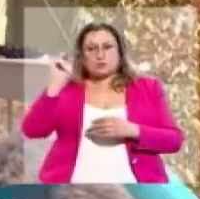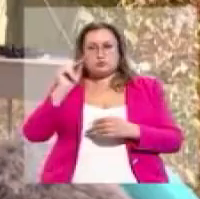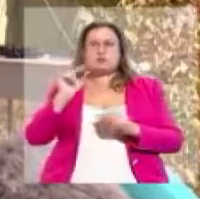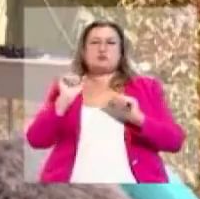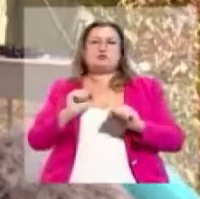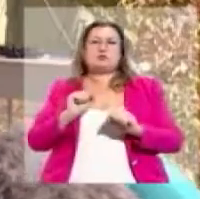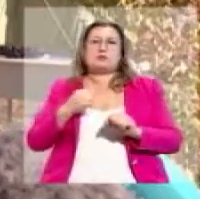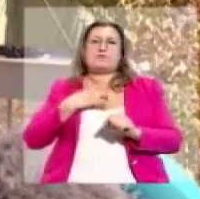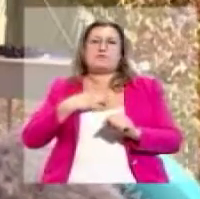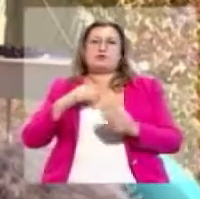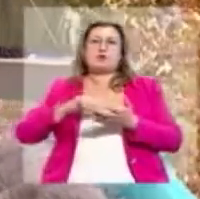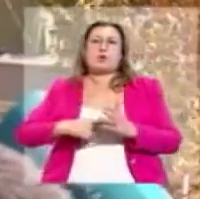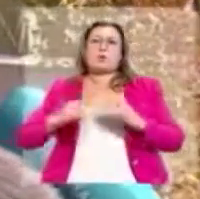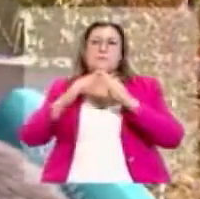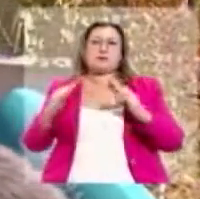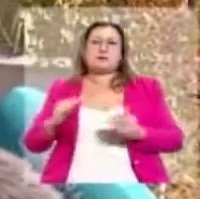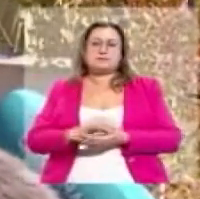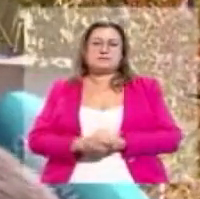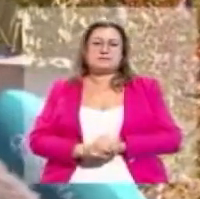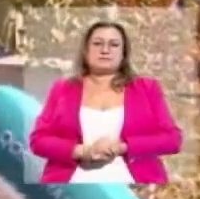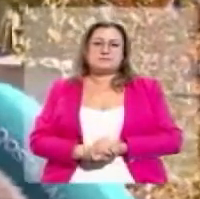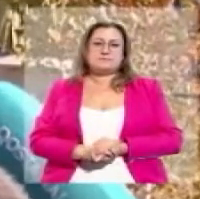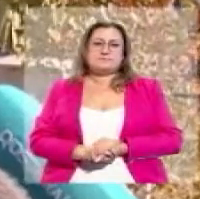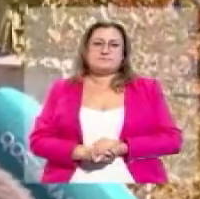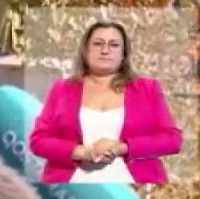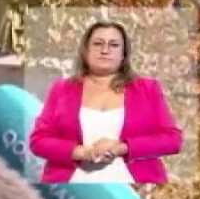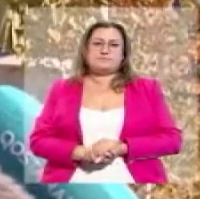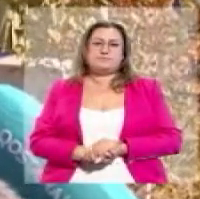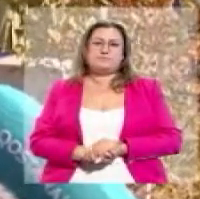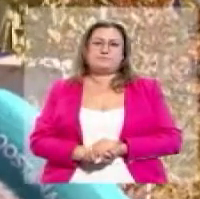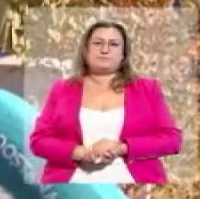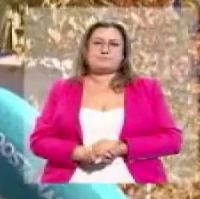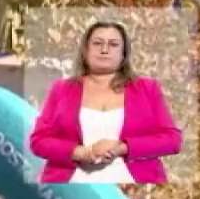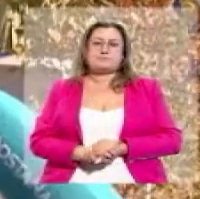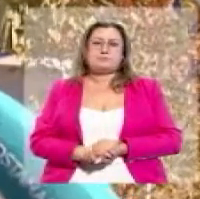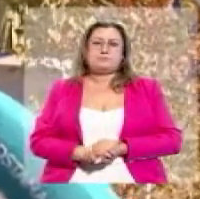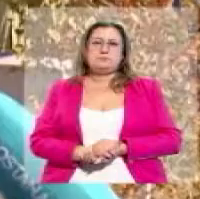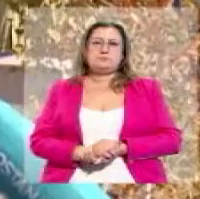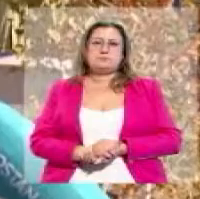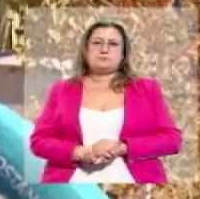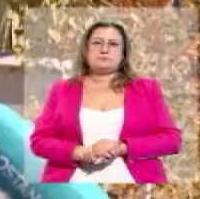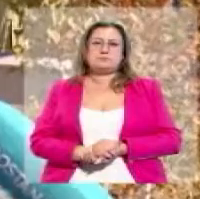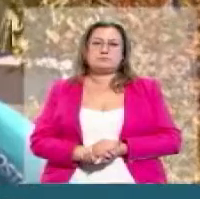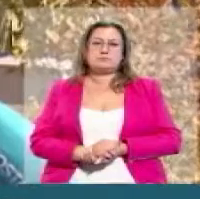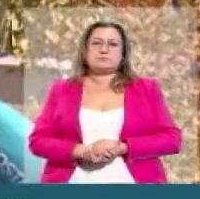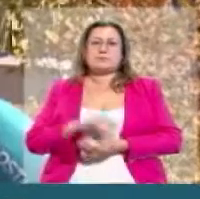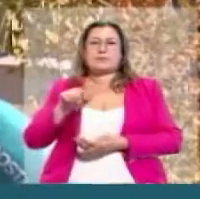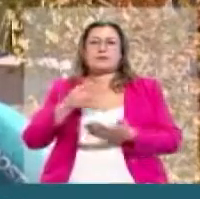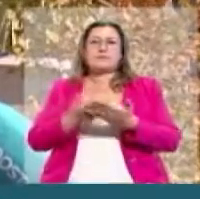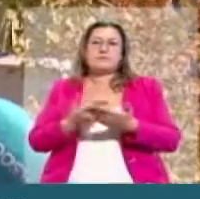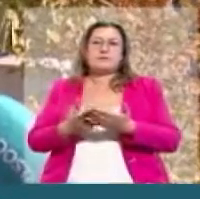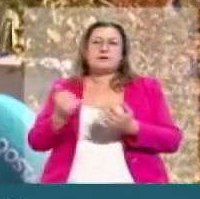2022 оқу тактикалық оқу-жаттығулары өтті. Аумақтар бригадасымен бұл